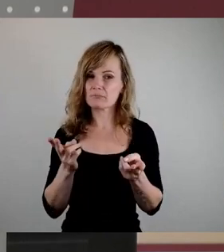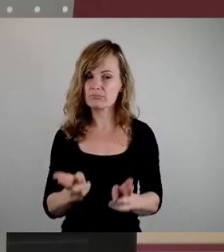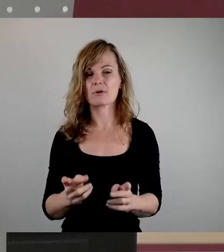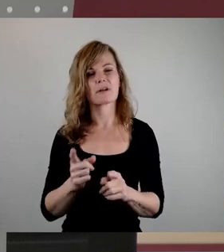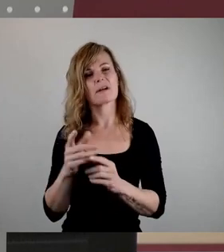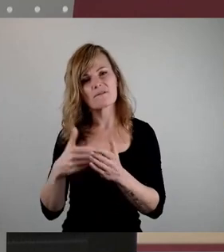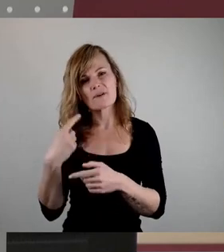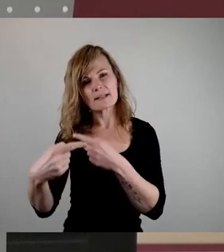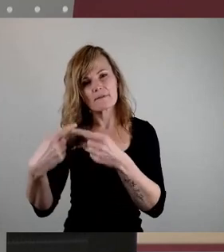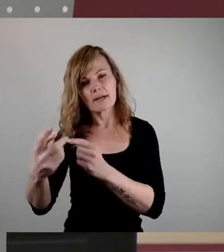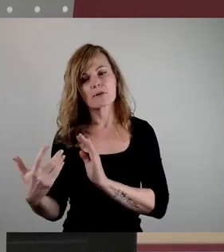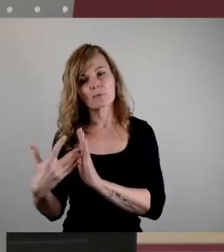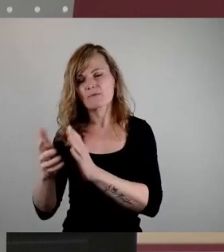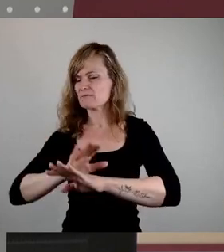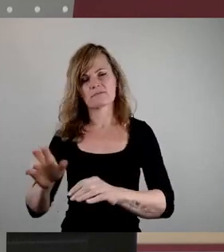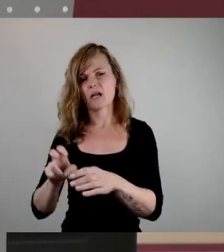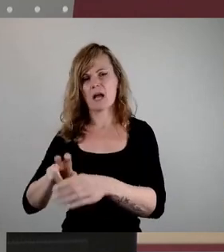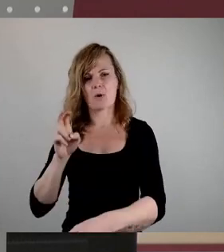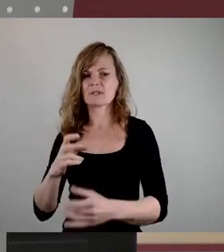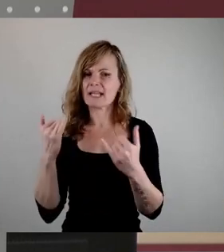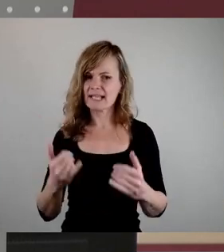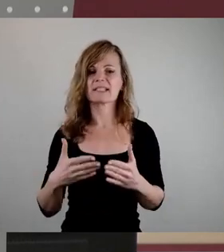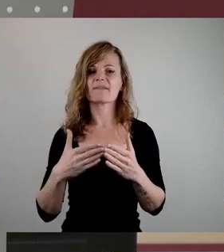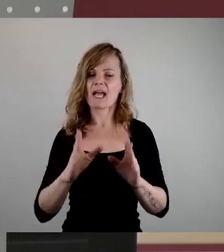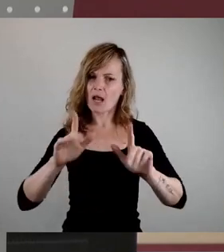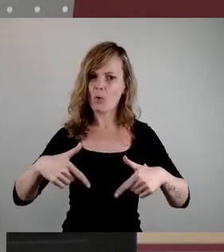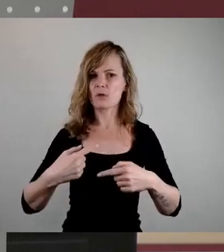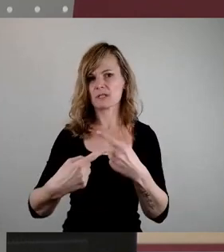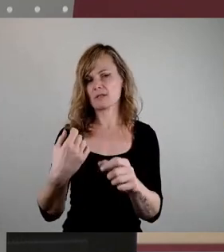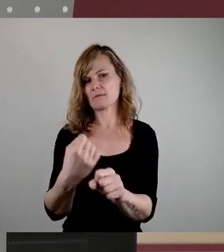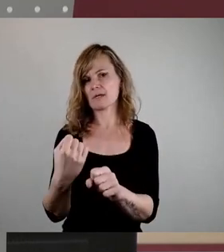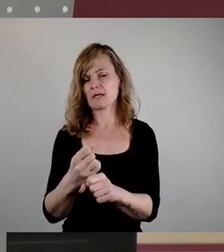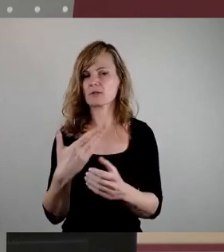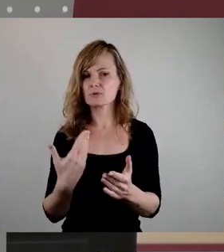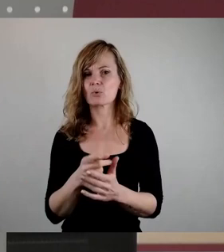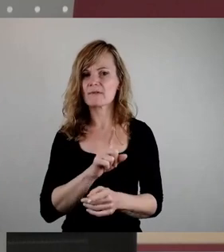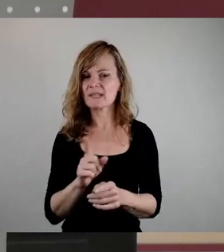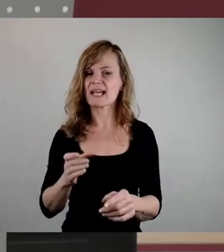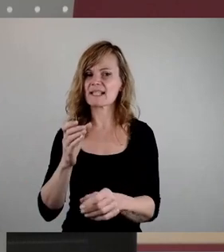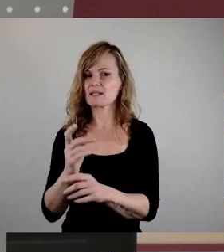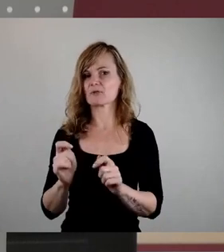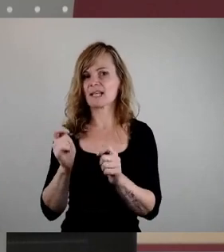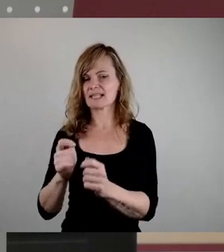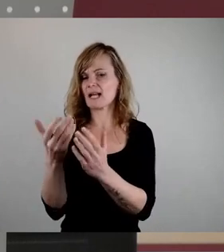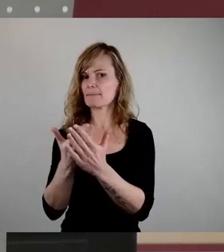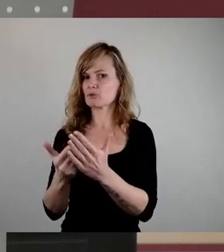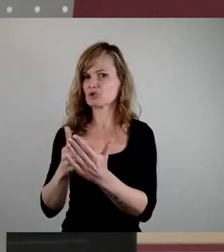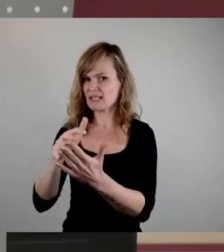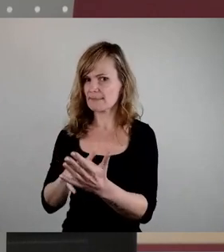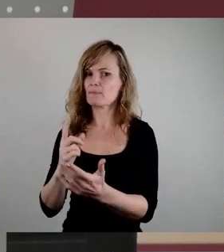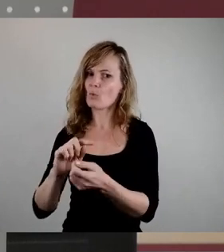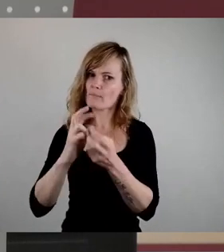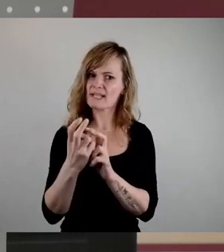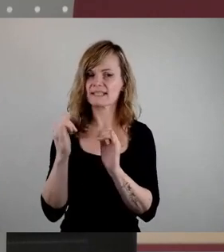Prüfrunden drehen, dass wir sagen, lasst uns jetzt diese Fähre auch in Angriff nehmen, lasst uns das so wie im Ersetzungsantrag beschrieben auch machen, um